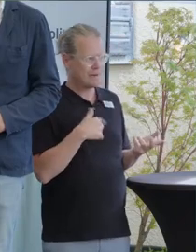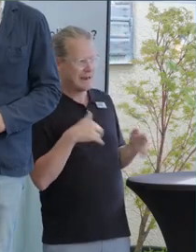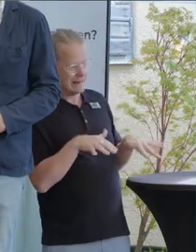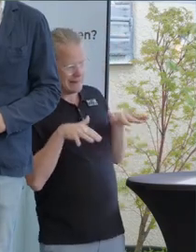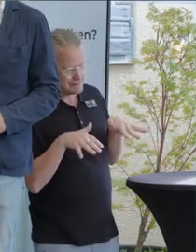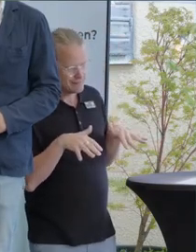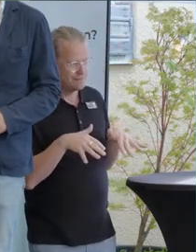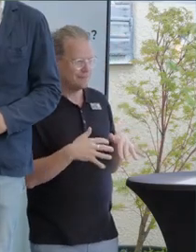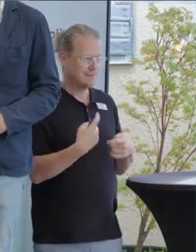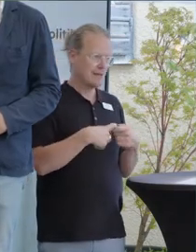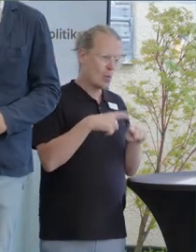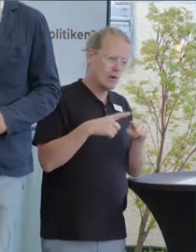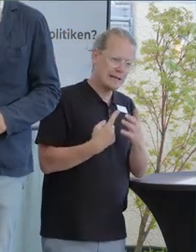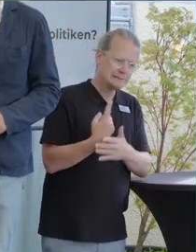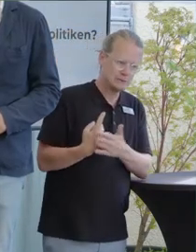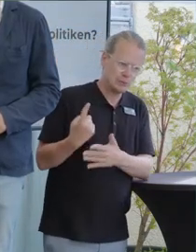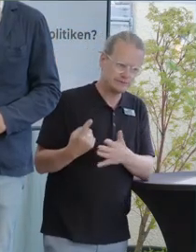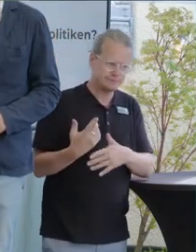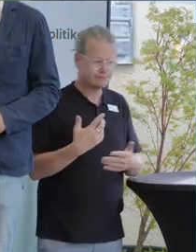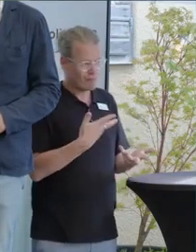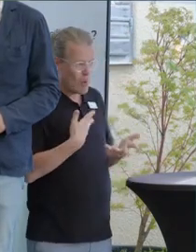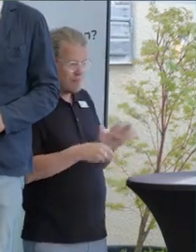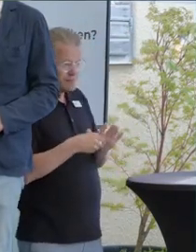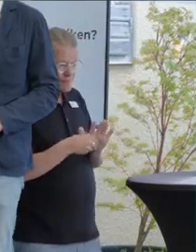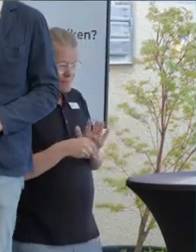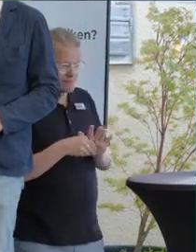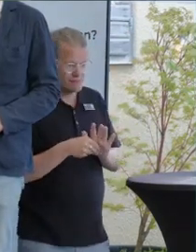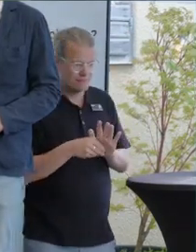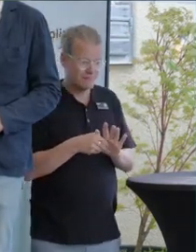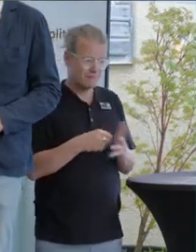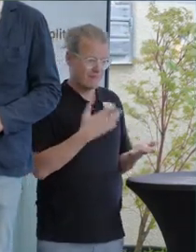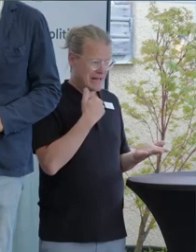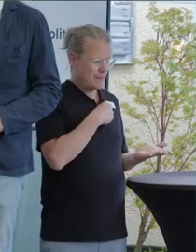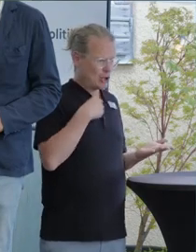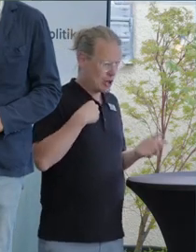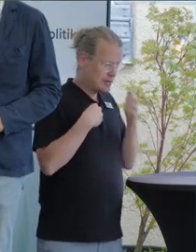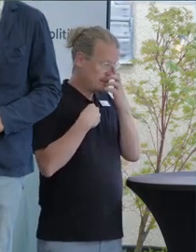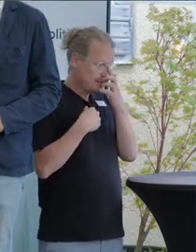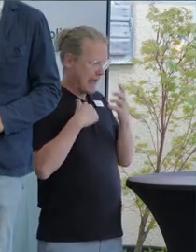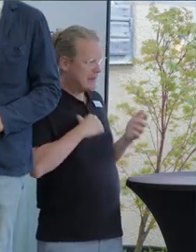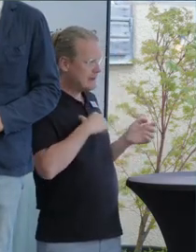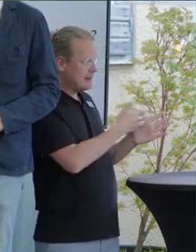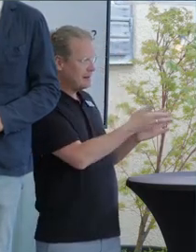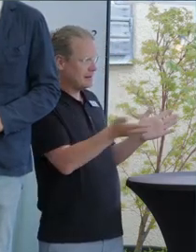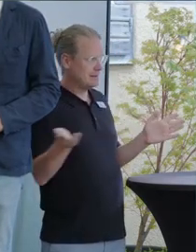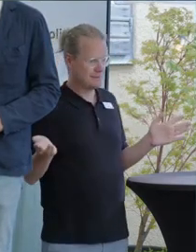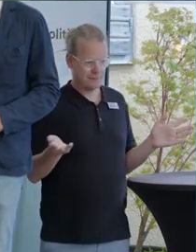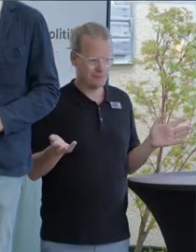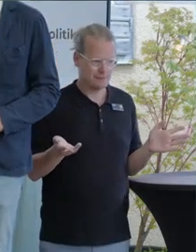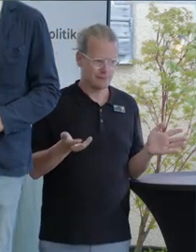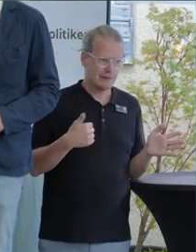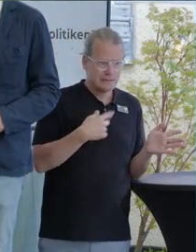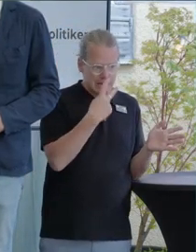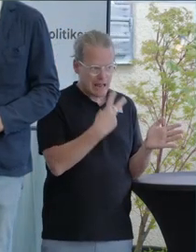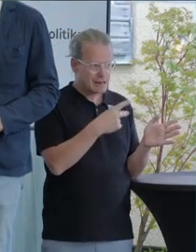resurser som vi bidrar med, myndigheter som vi använder oss av, att vi ser det här och